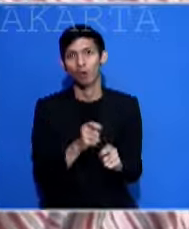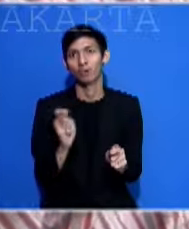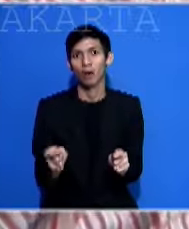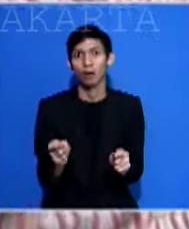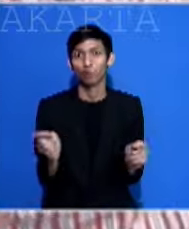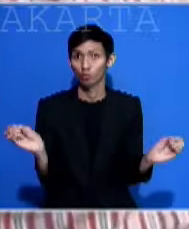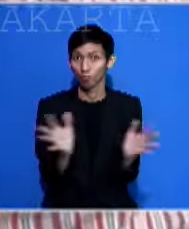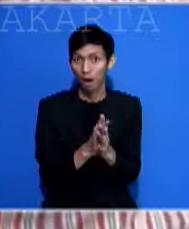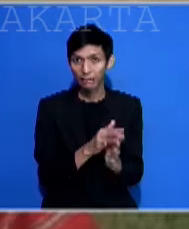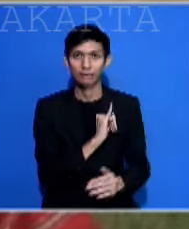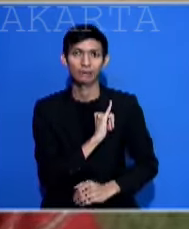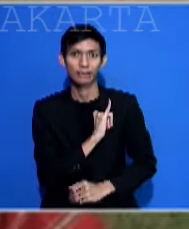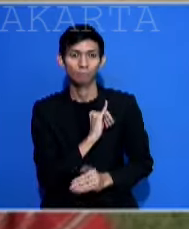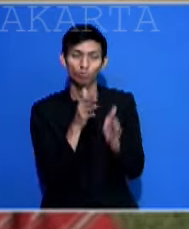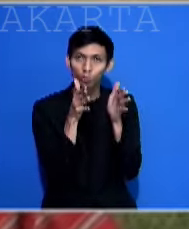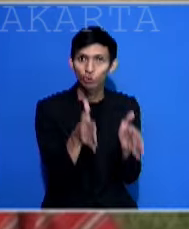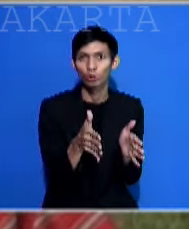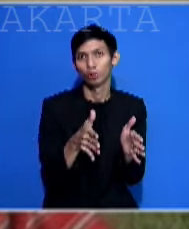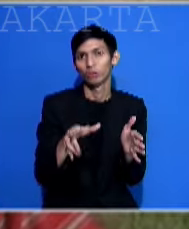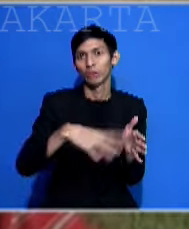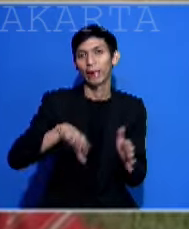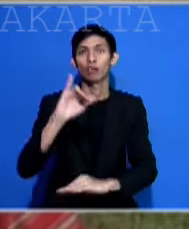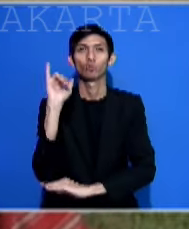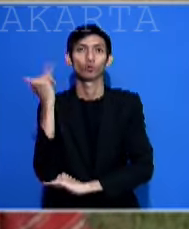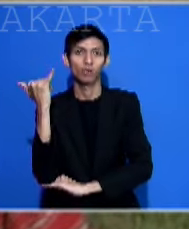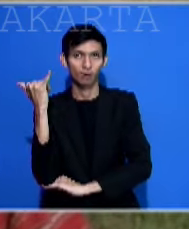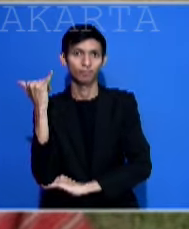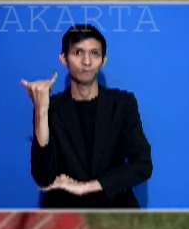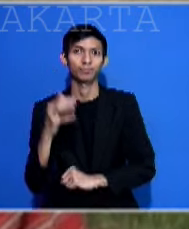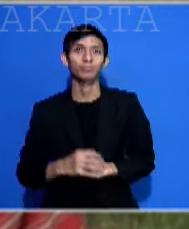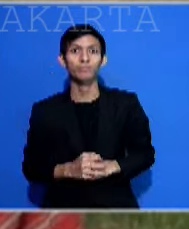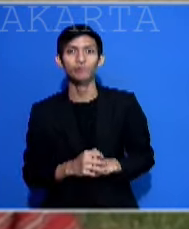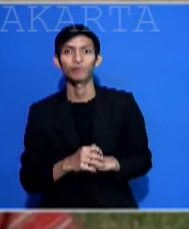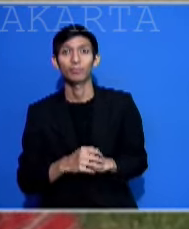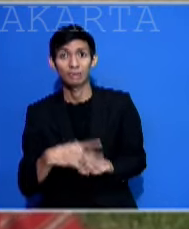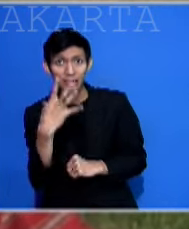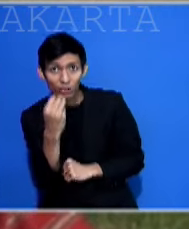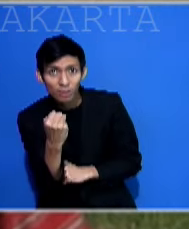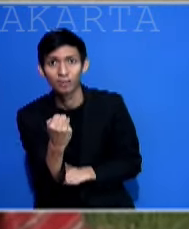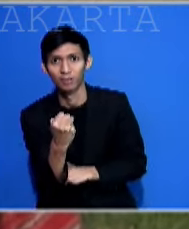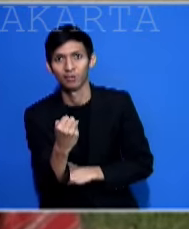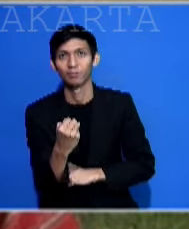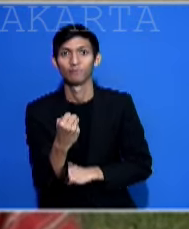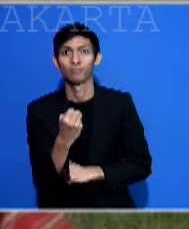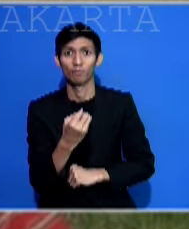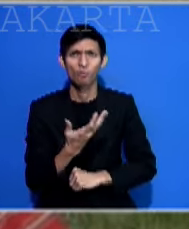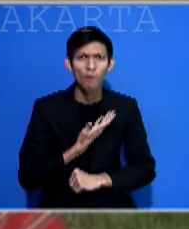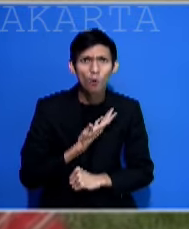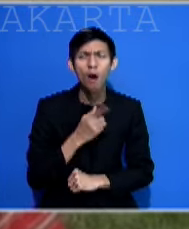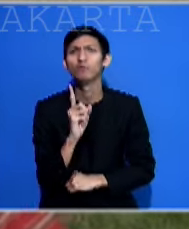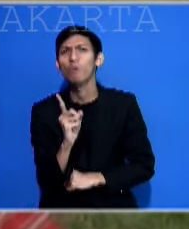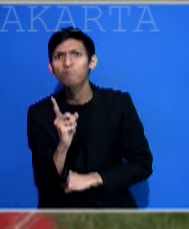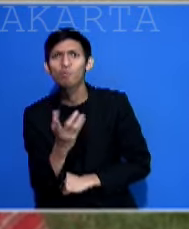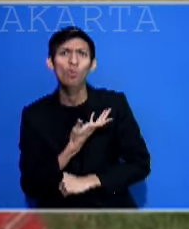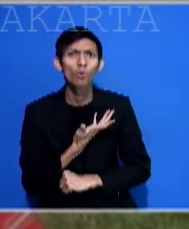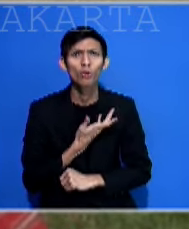gagrag Ngayogyakarta. Saestu hormat sangat kanthi wontenipun Festival Karawitan menika.